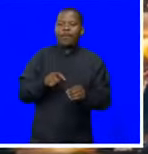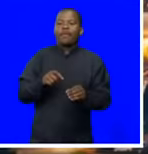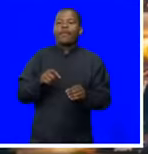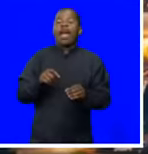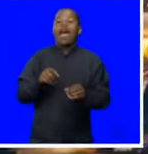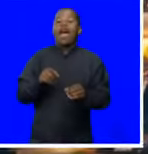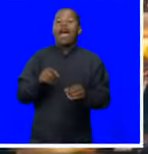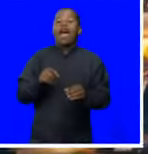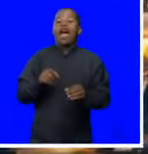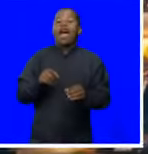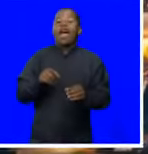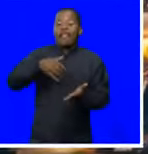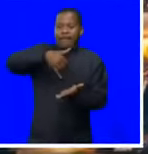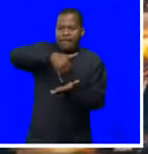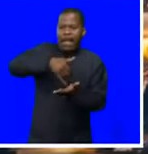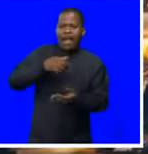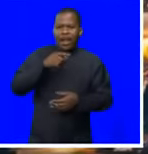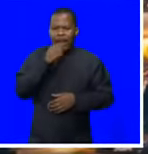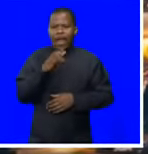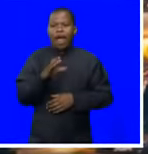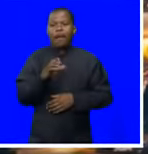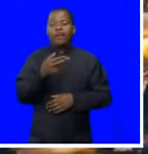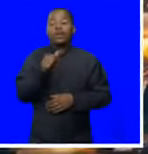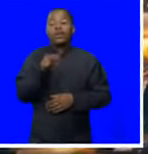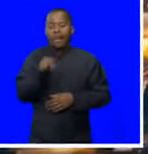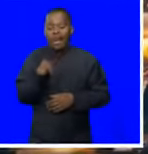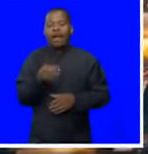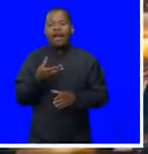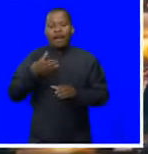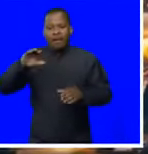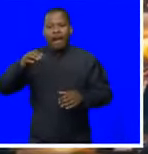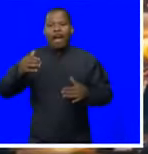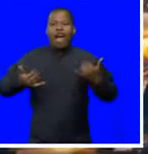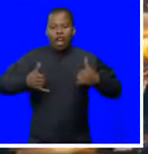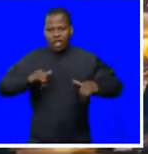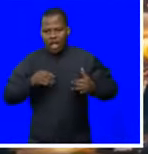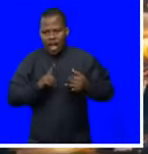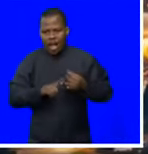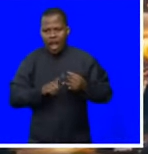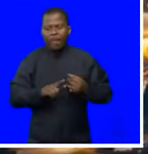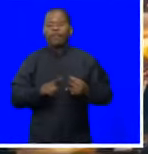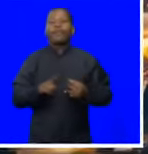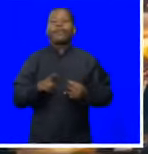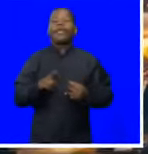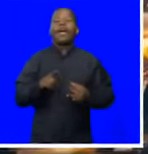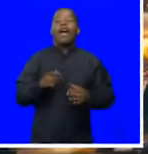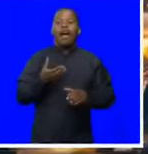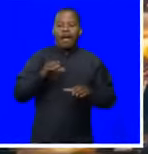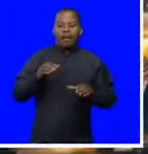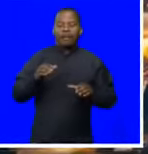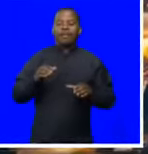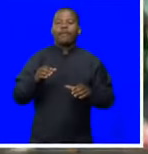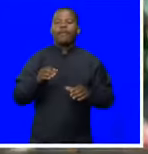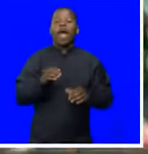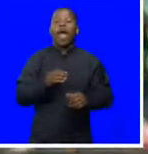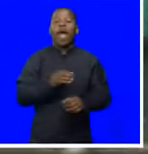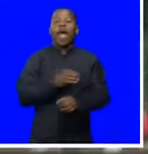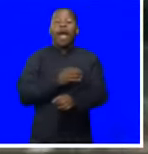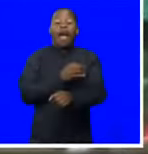kungenela kemilalo ye Chan even la se Algeria ganyene Afcon even la se Ivory Coast. Smelane beka kuluma na lumsaka to embabani